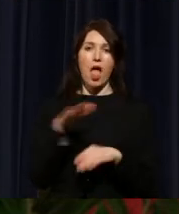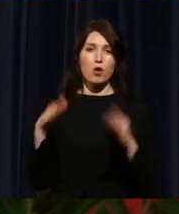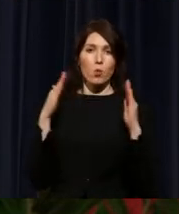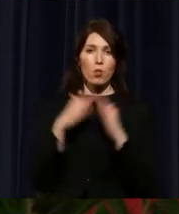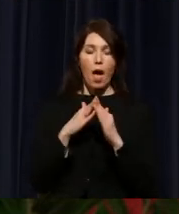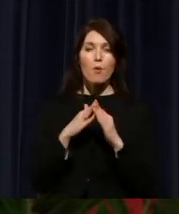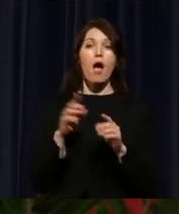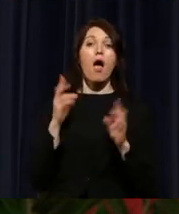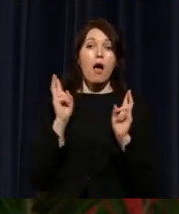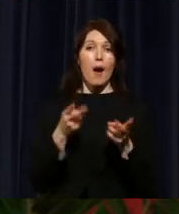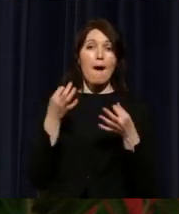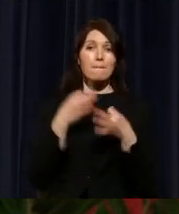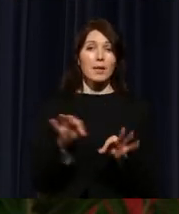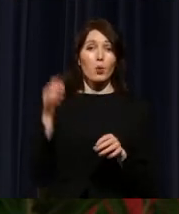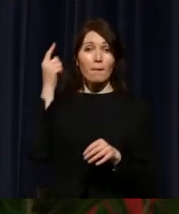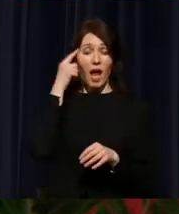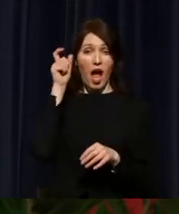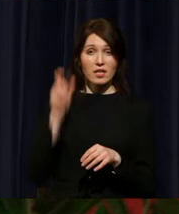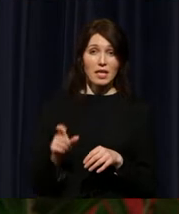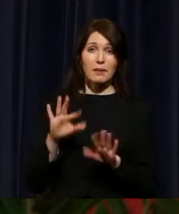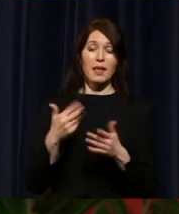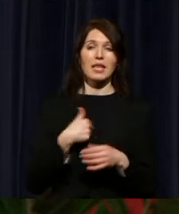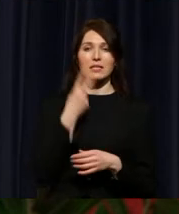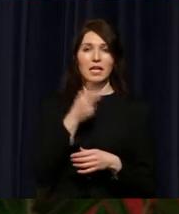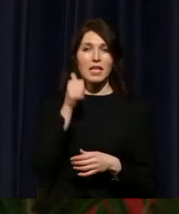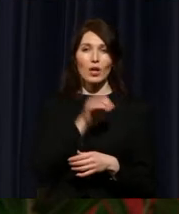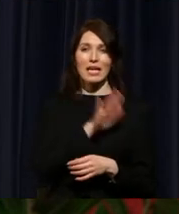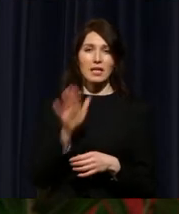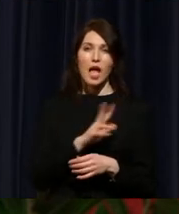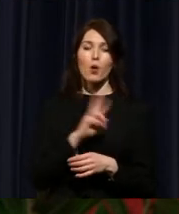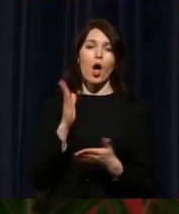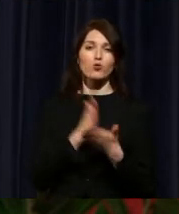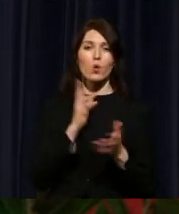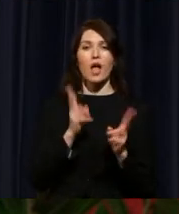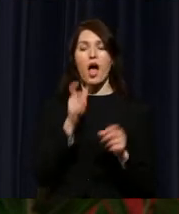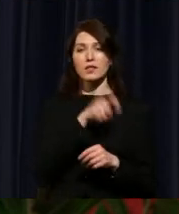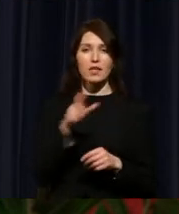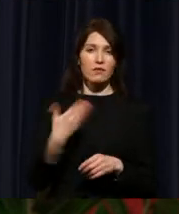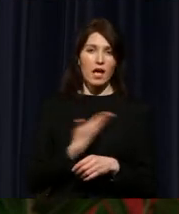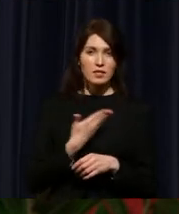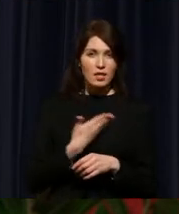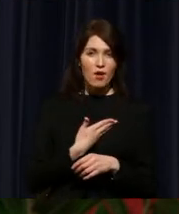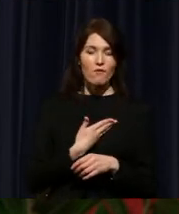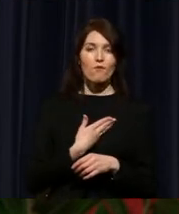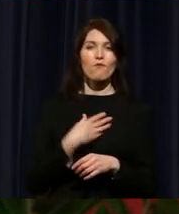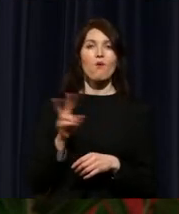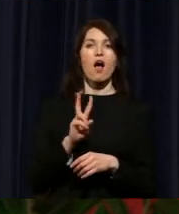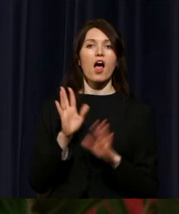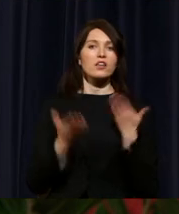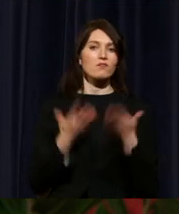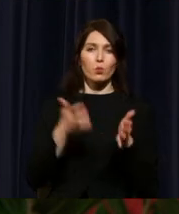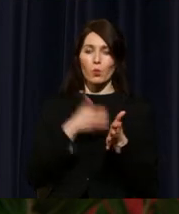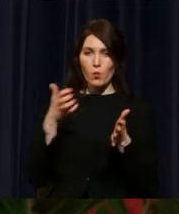protams, jā, kā brīvprātīgais, bet es redzēju to ikdienu, kas tur, kā cilvēki dzīvo, kas varbūt